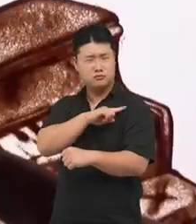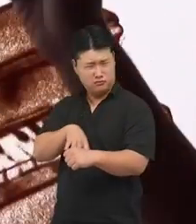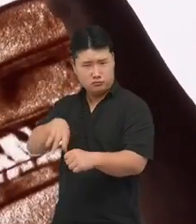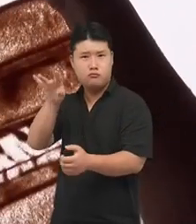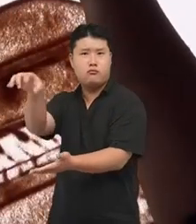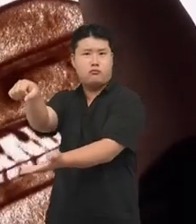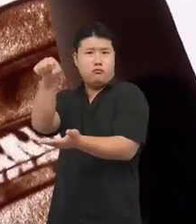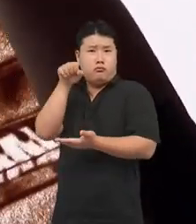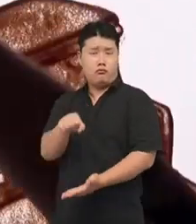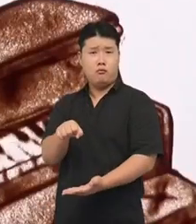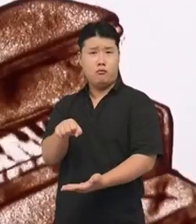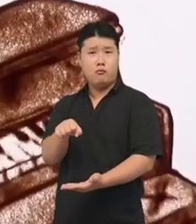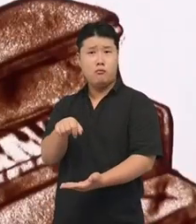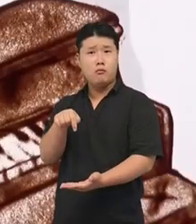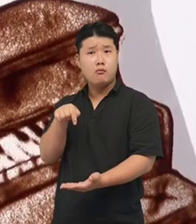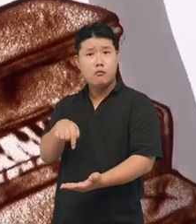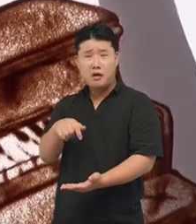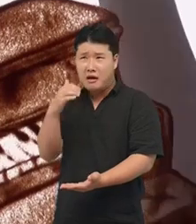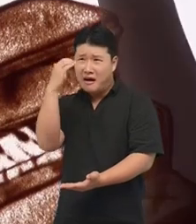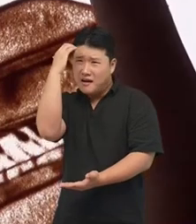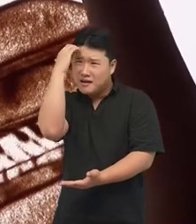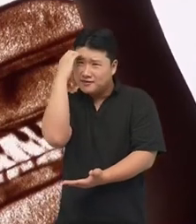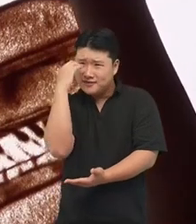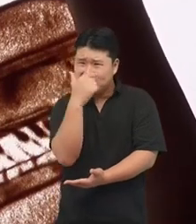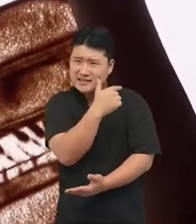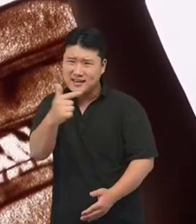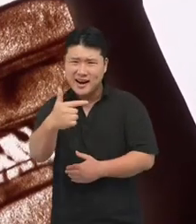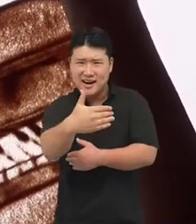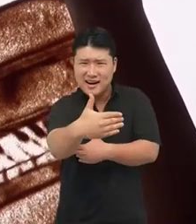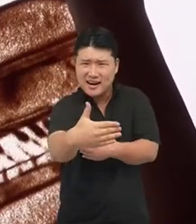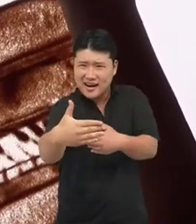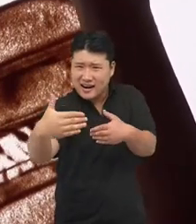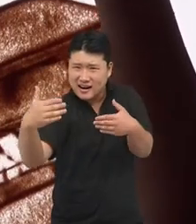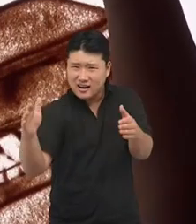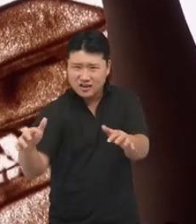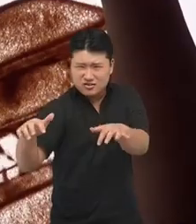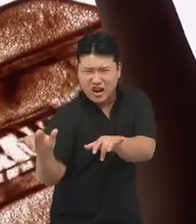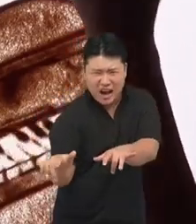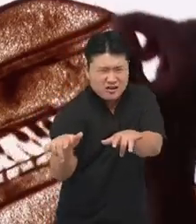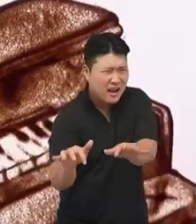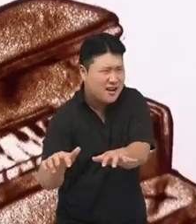최초로 피아노가 소개되었어요. 시커멓고 커다란 상자에서